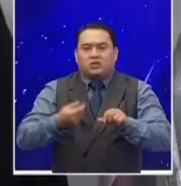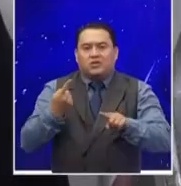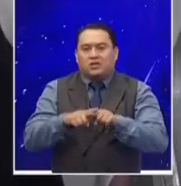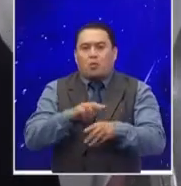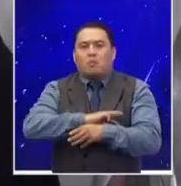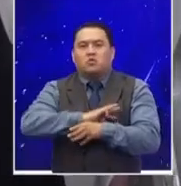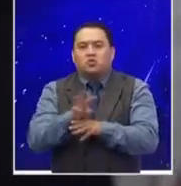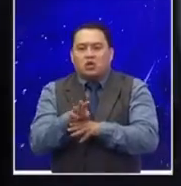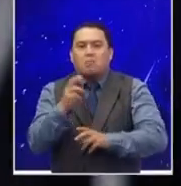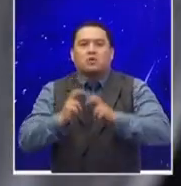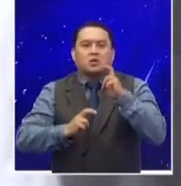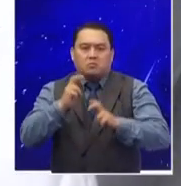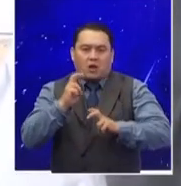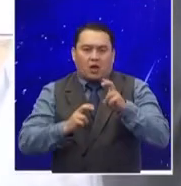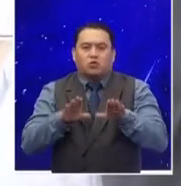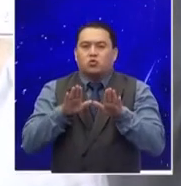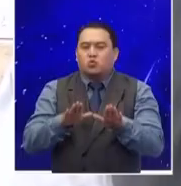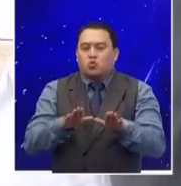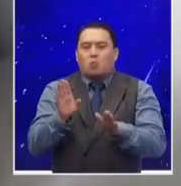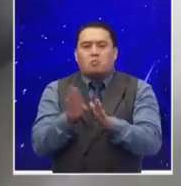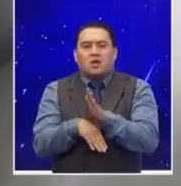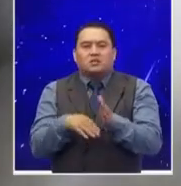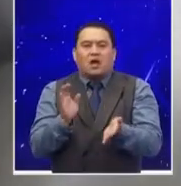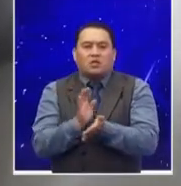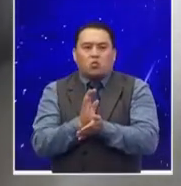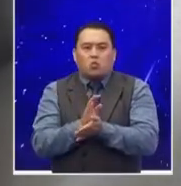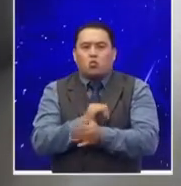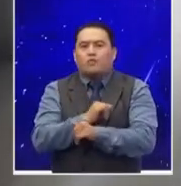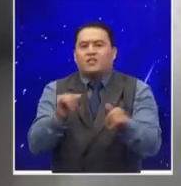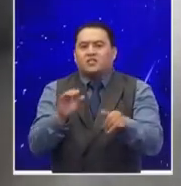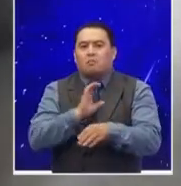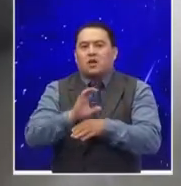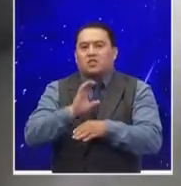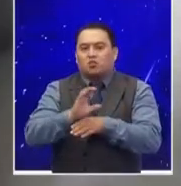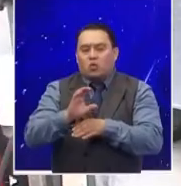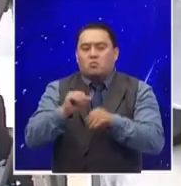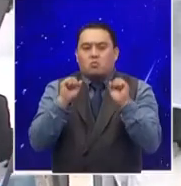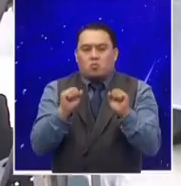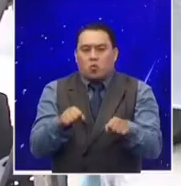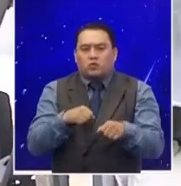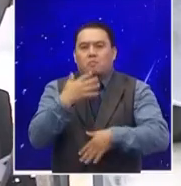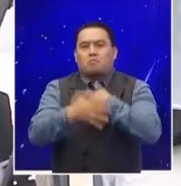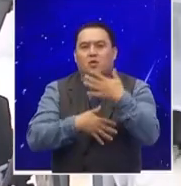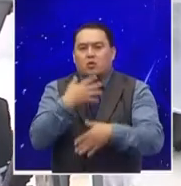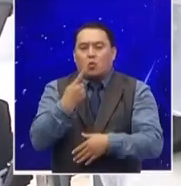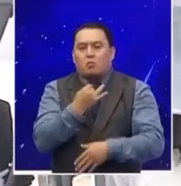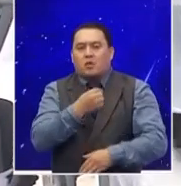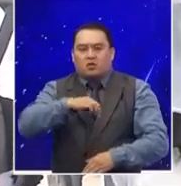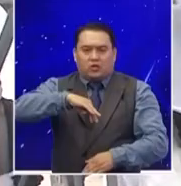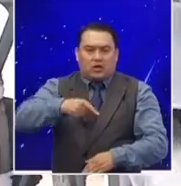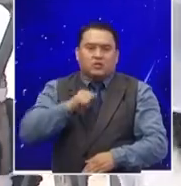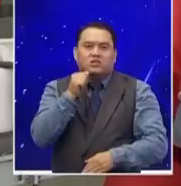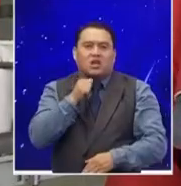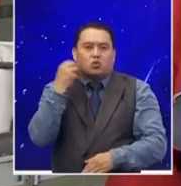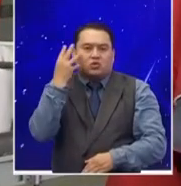техническому оснащению предприятие является не только безотходным, но и в 2 раза выросла мощность. За сезон можно будет перерабатывать 500 000 тонн